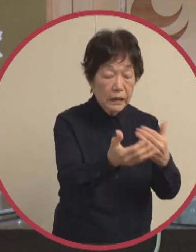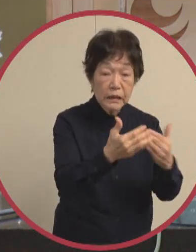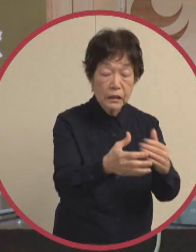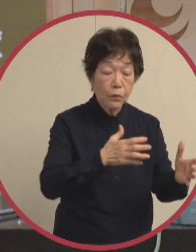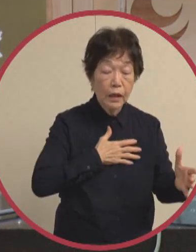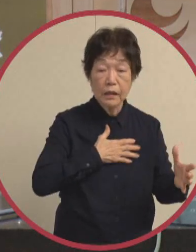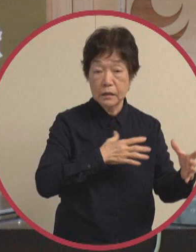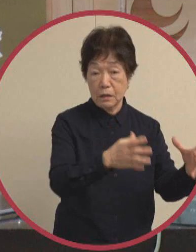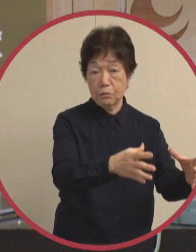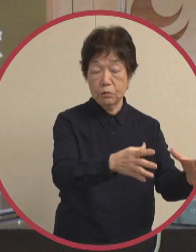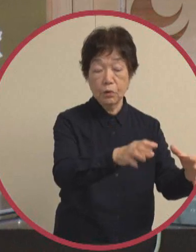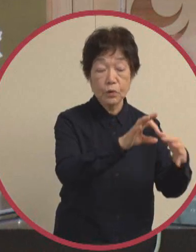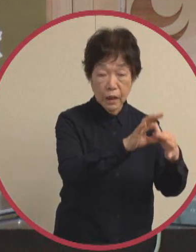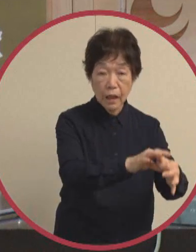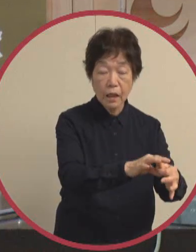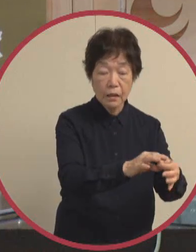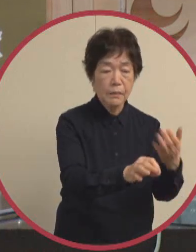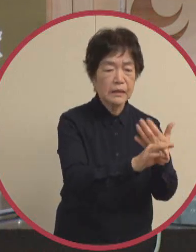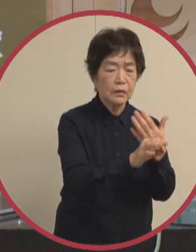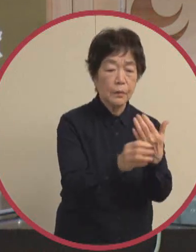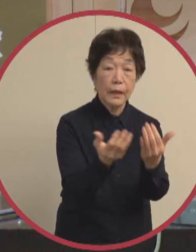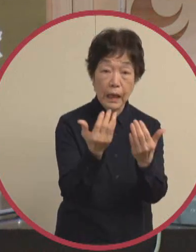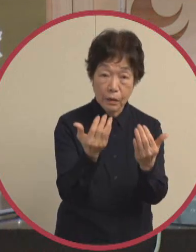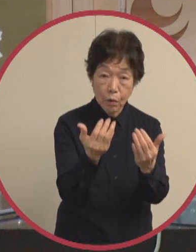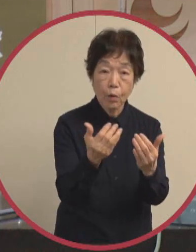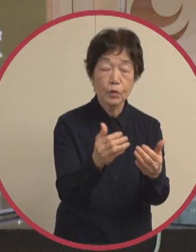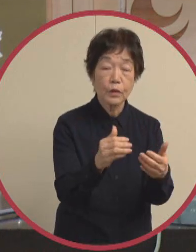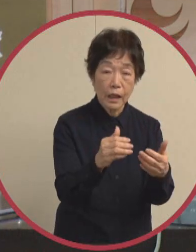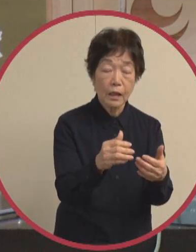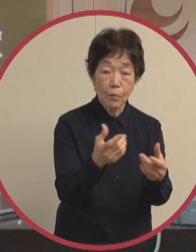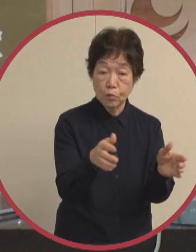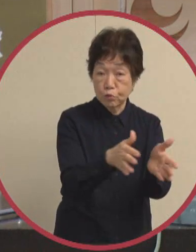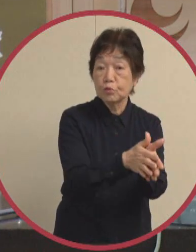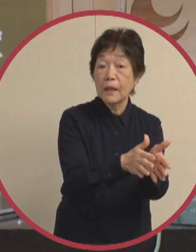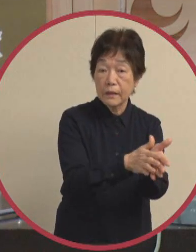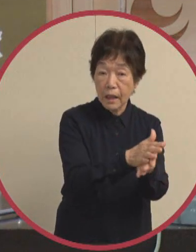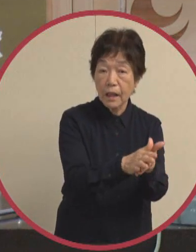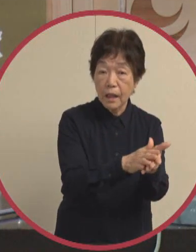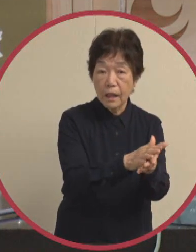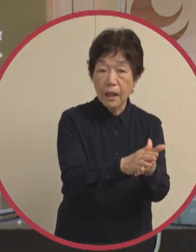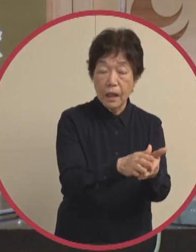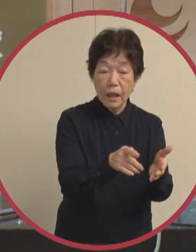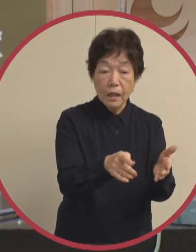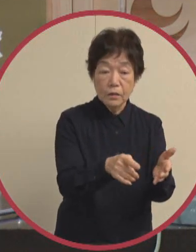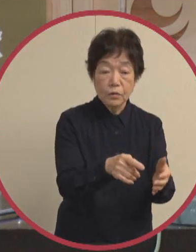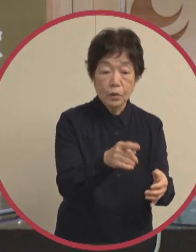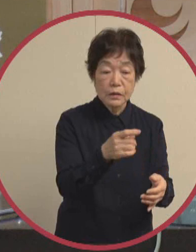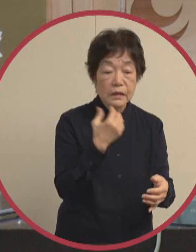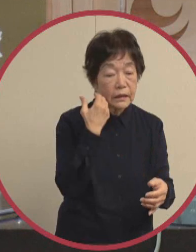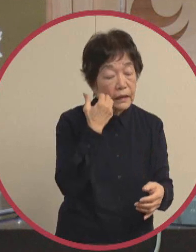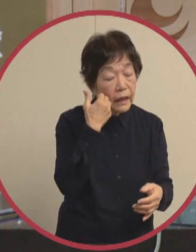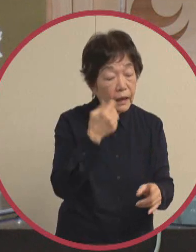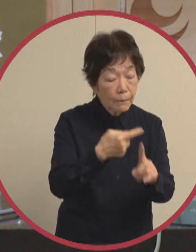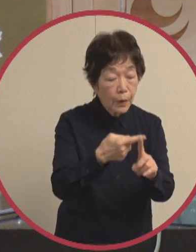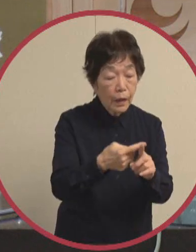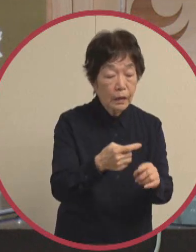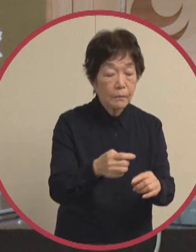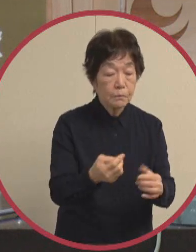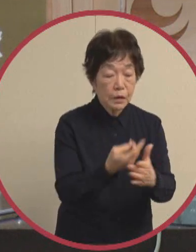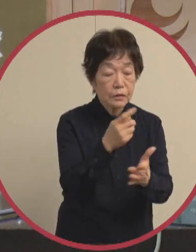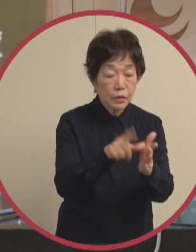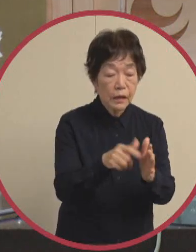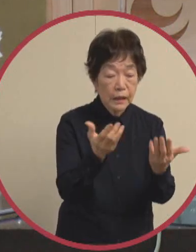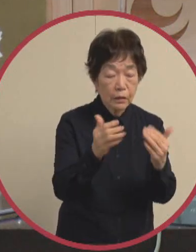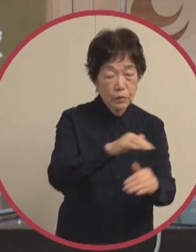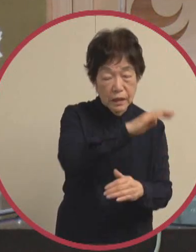だから、そういうやり方をしているわけです。まあ、学校なんかでもそうです。学校なんかでも場合によっては1学年全部やるとか、学校